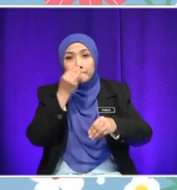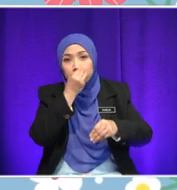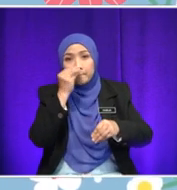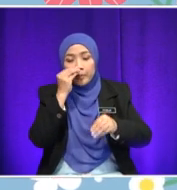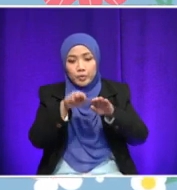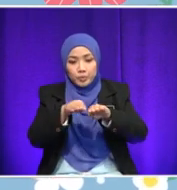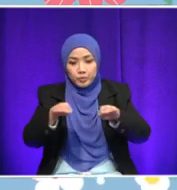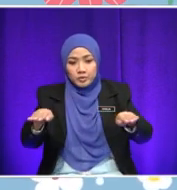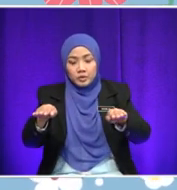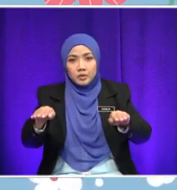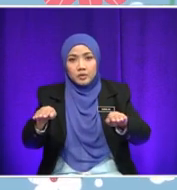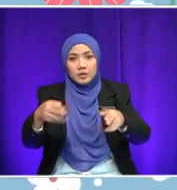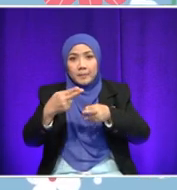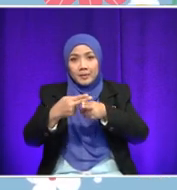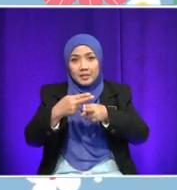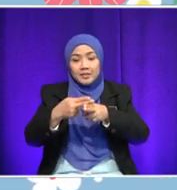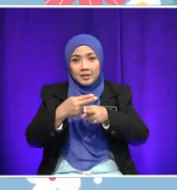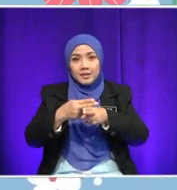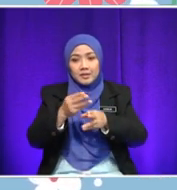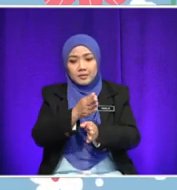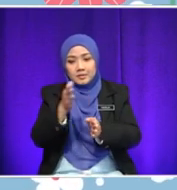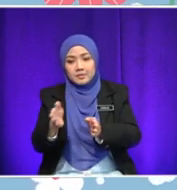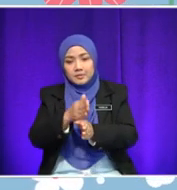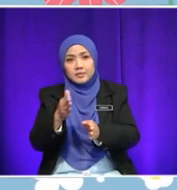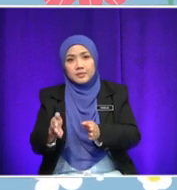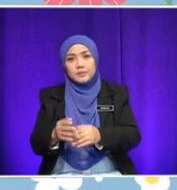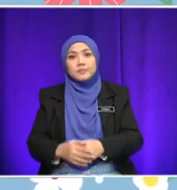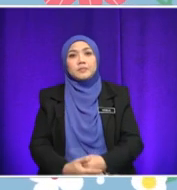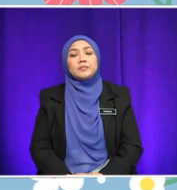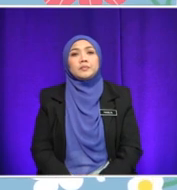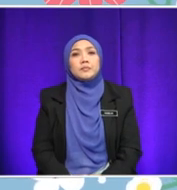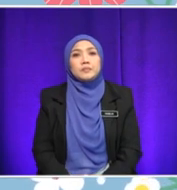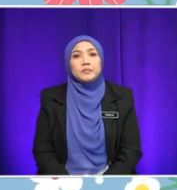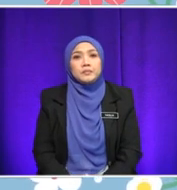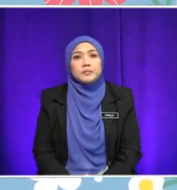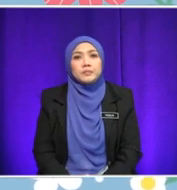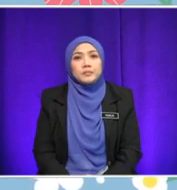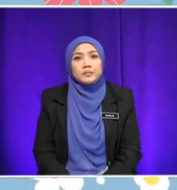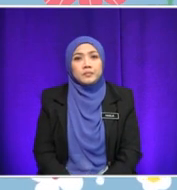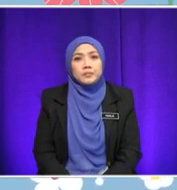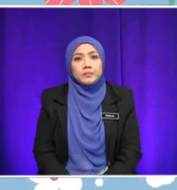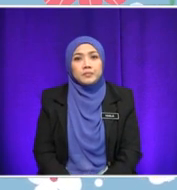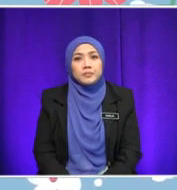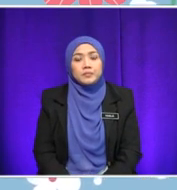bertentangan Oke bagian Sisi sebelah Sisi sebelah sini Betul